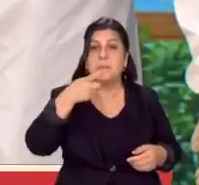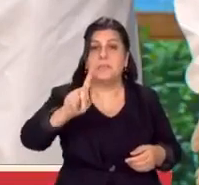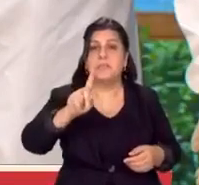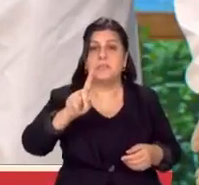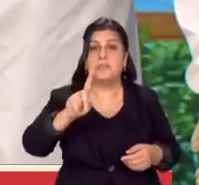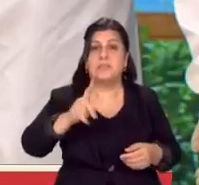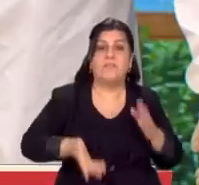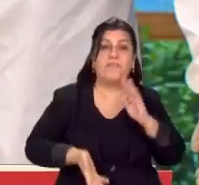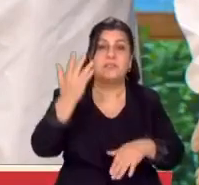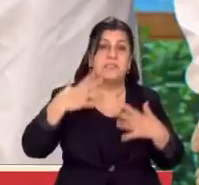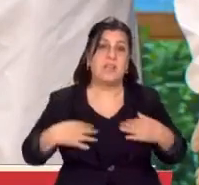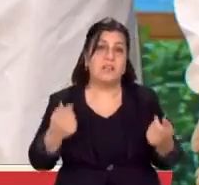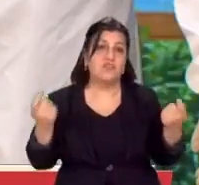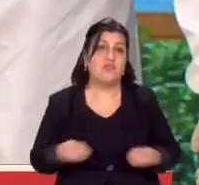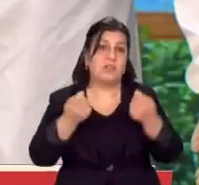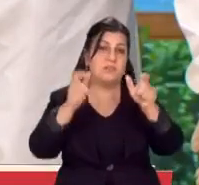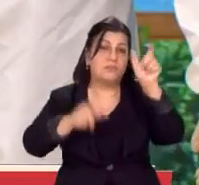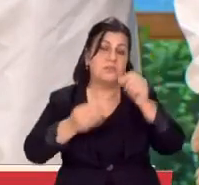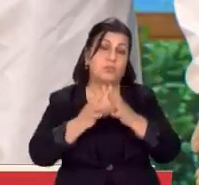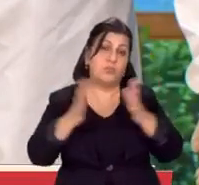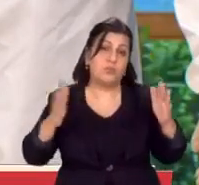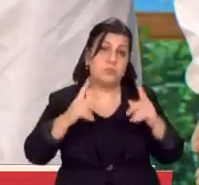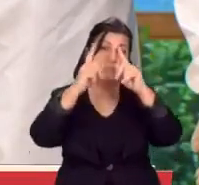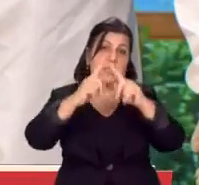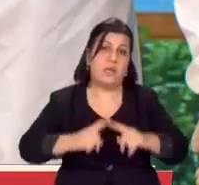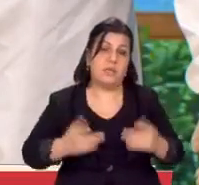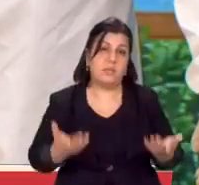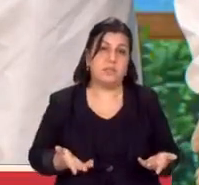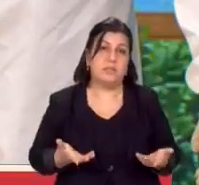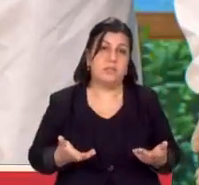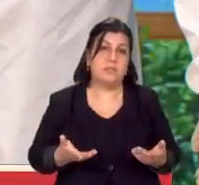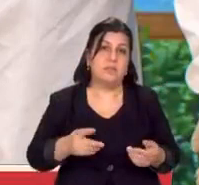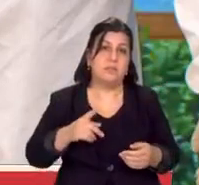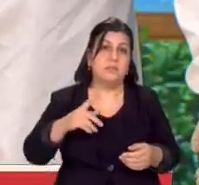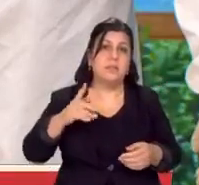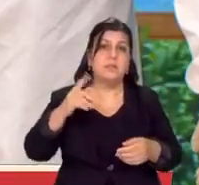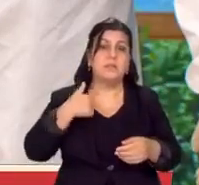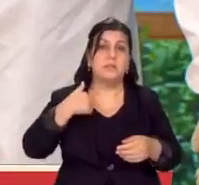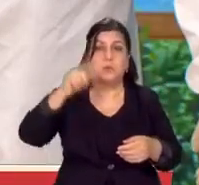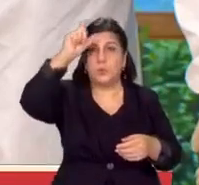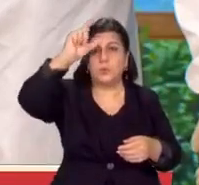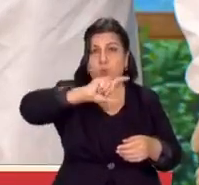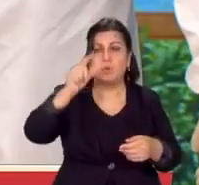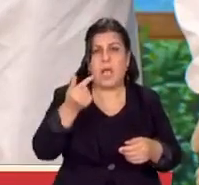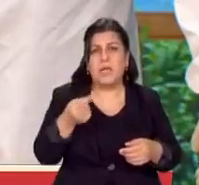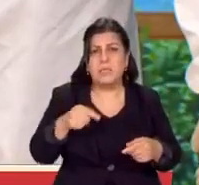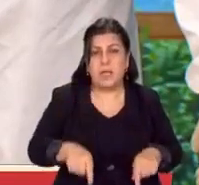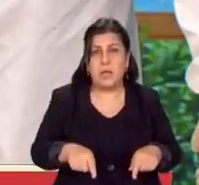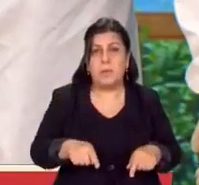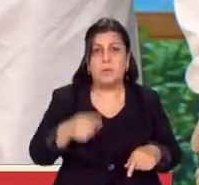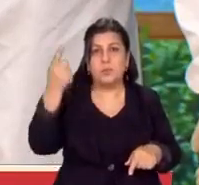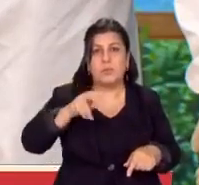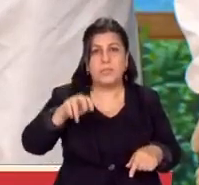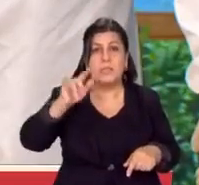binden fazlası sağlık çalışanları Yani büyük bir rakam Aslında bu türlerden az aslında hani birçok şey yüzde